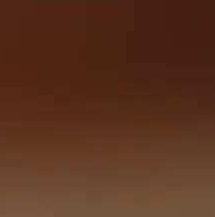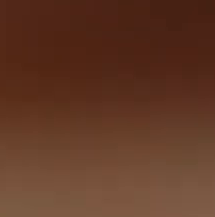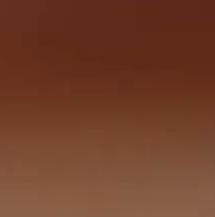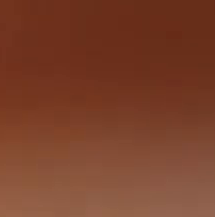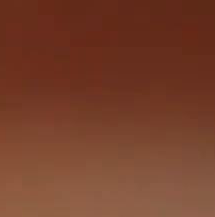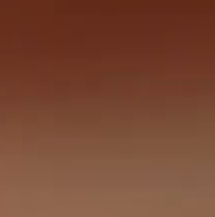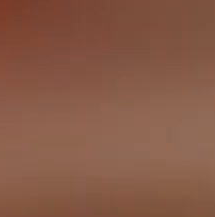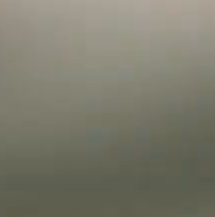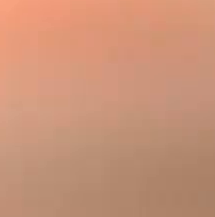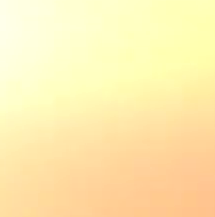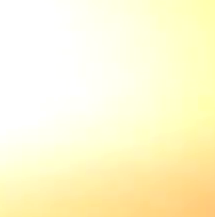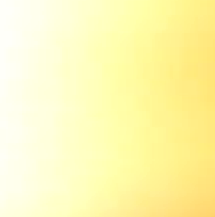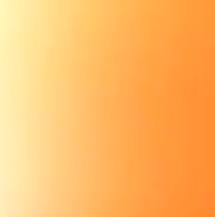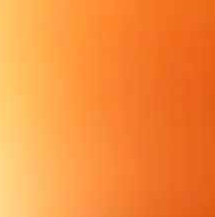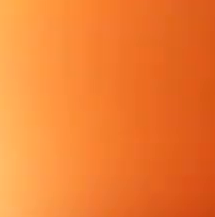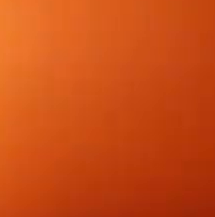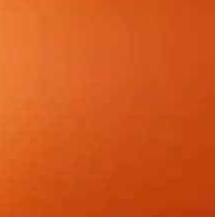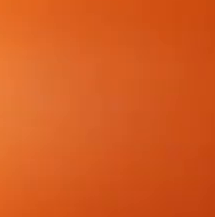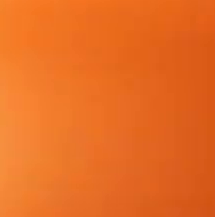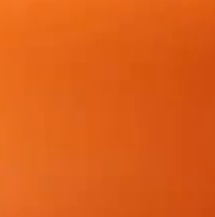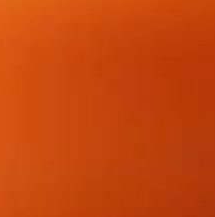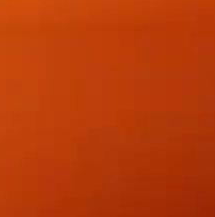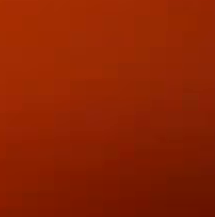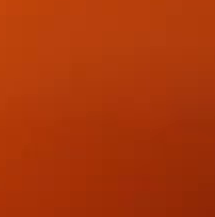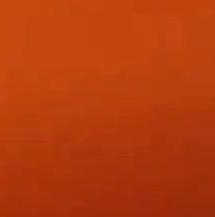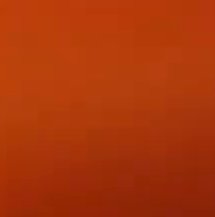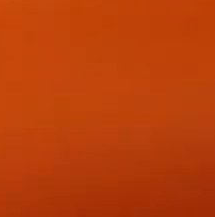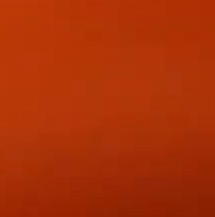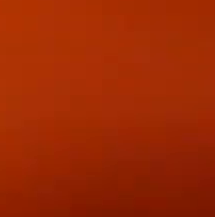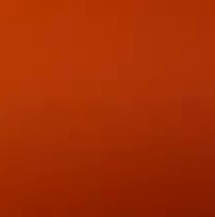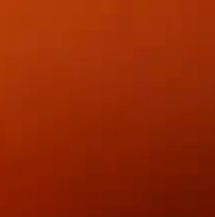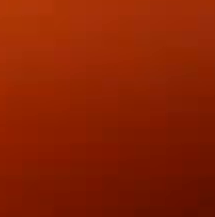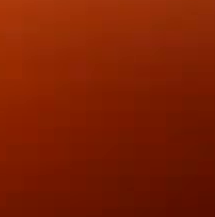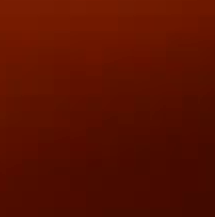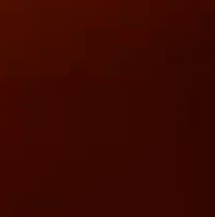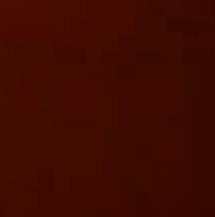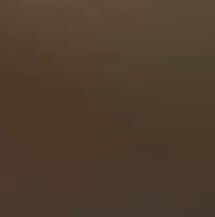Warga dan petugas berupaya memadamkan api agar tidak membesar.